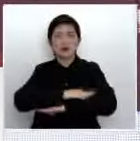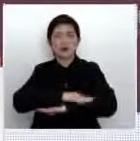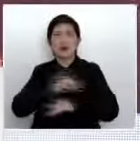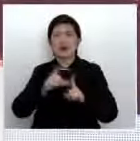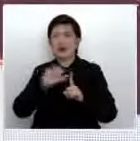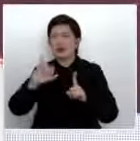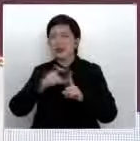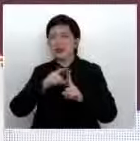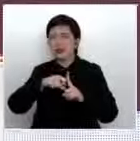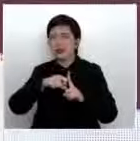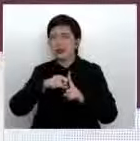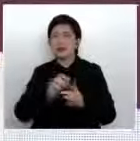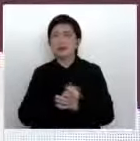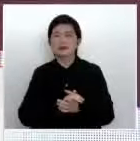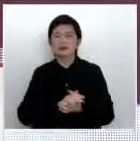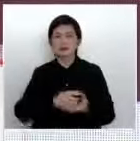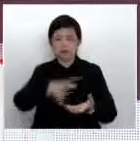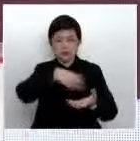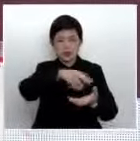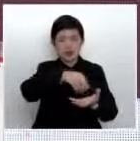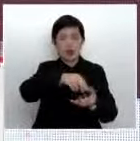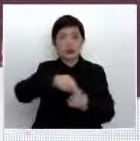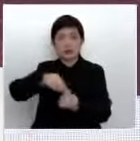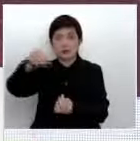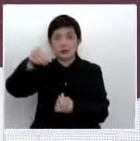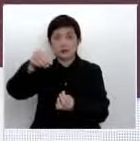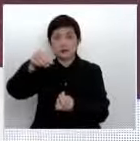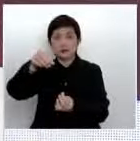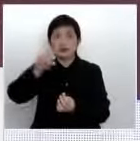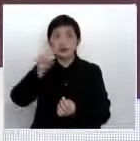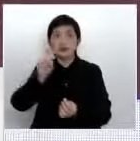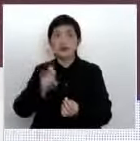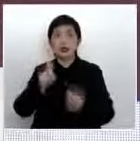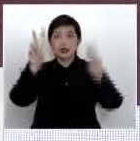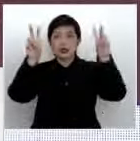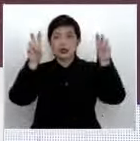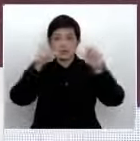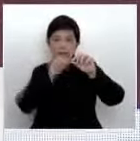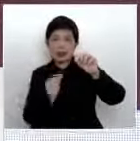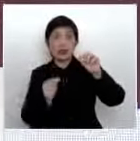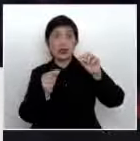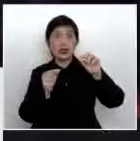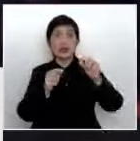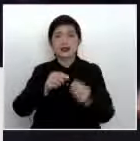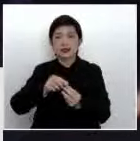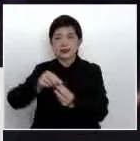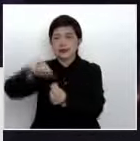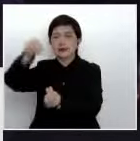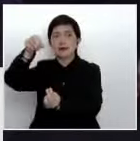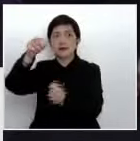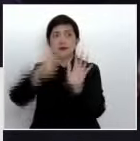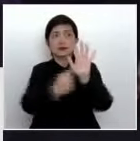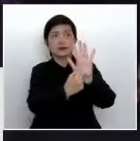SH MH untuk mengambil pertanyaan subtema di dalam fishb dan setelah diambil diperlihatkan ke kamera hadirin dan